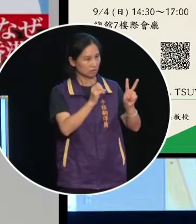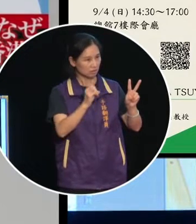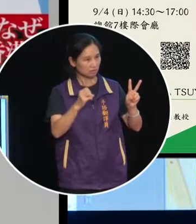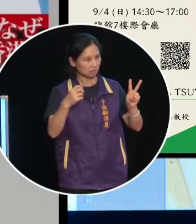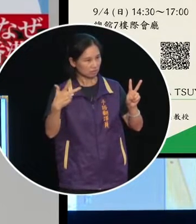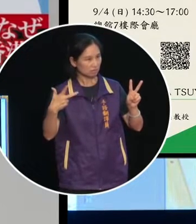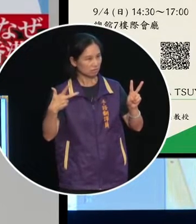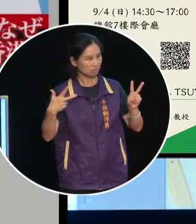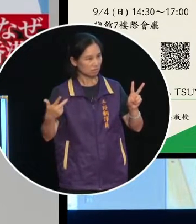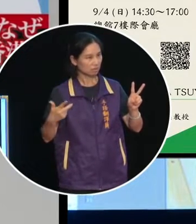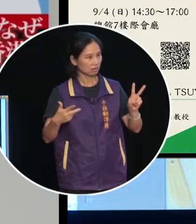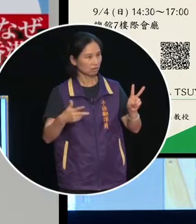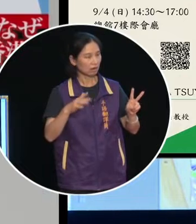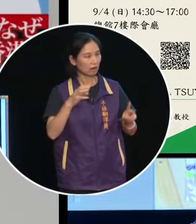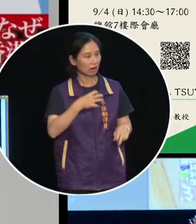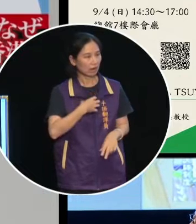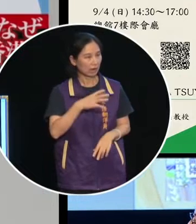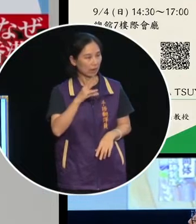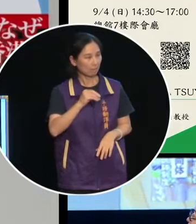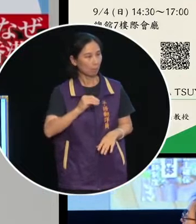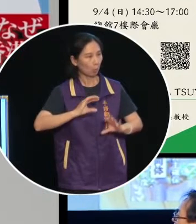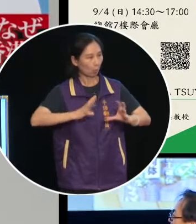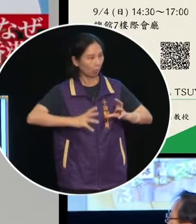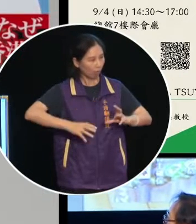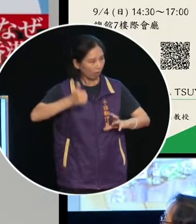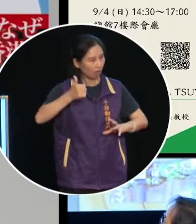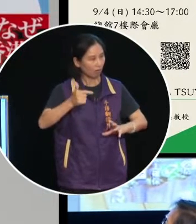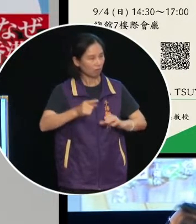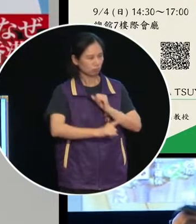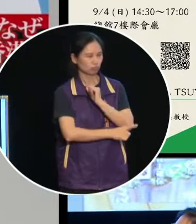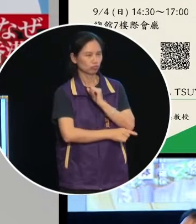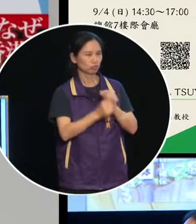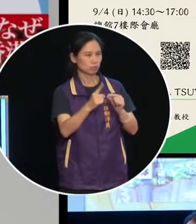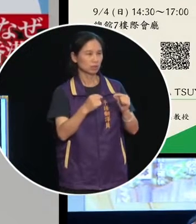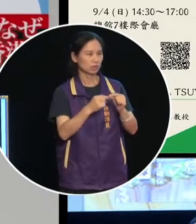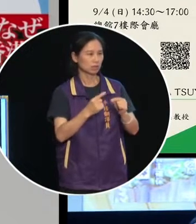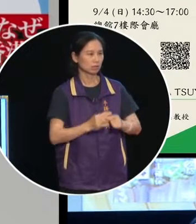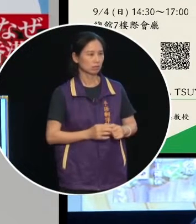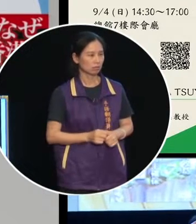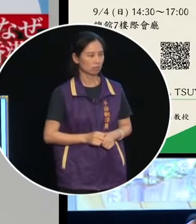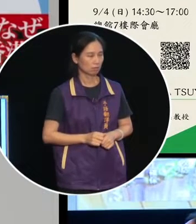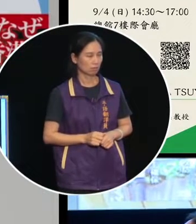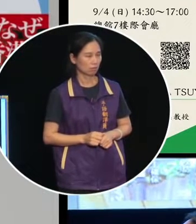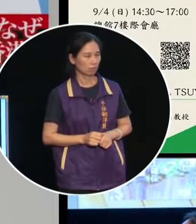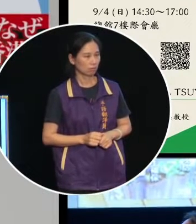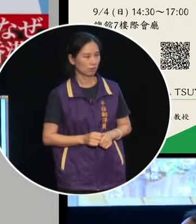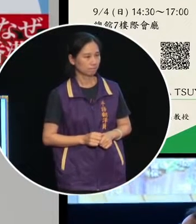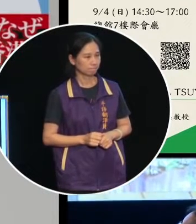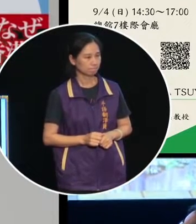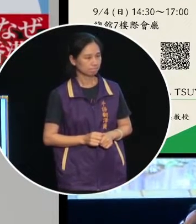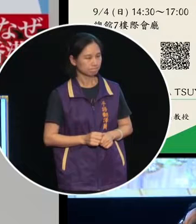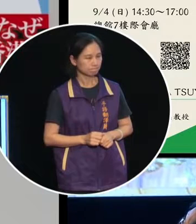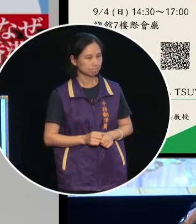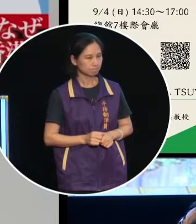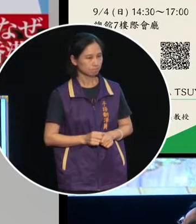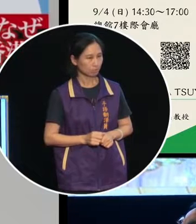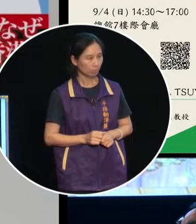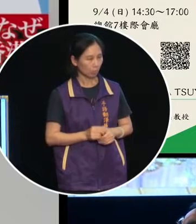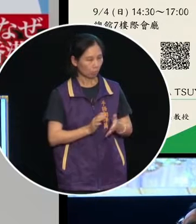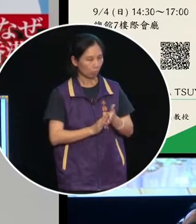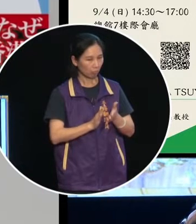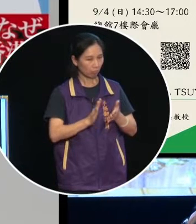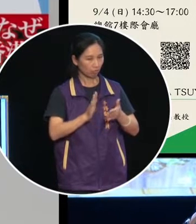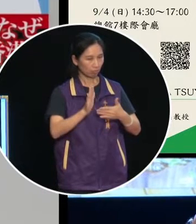最后阿扁最后一年，我还是那个时候真的民进党没有元气的时候啊。后来是